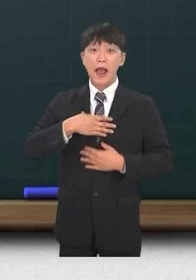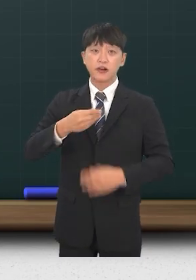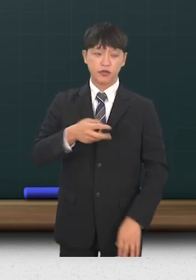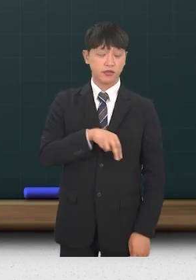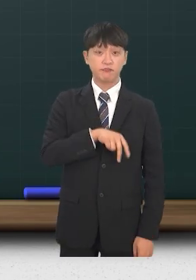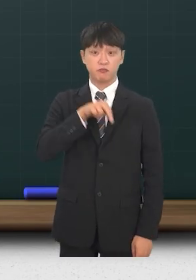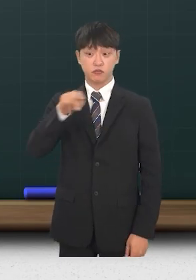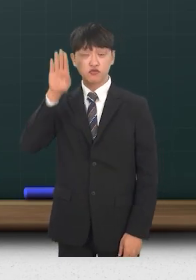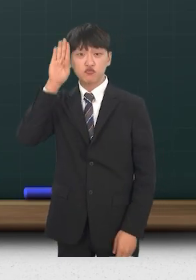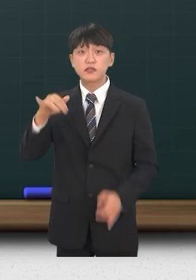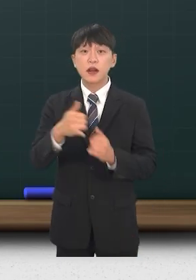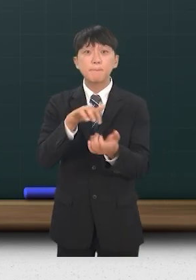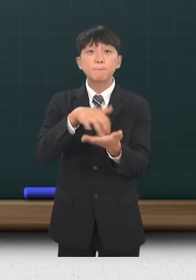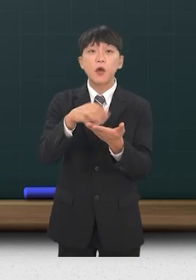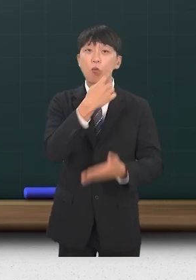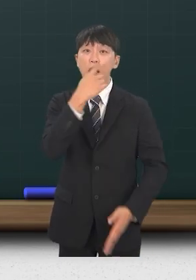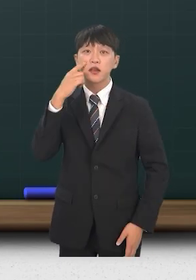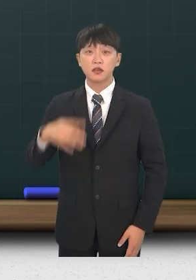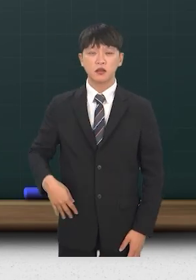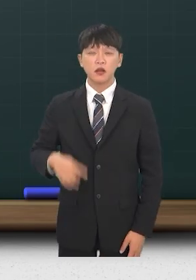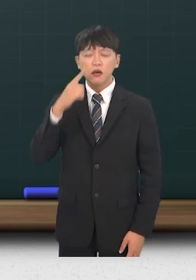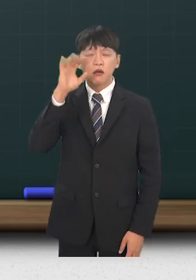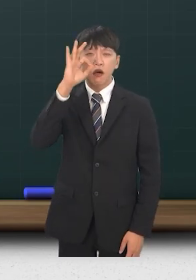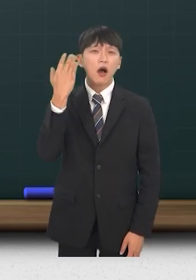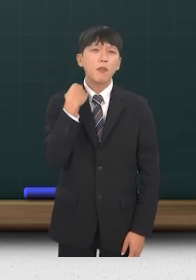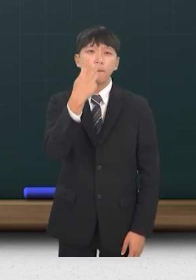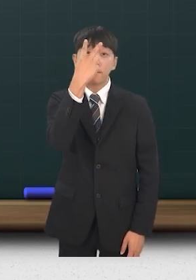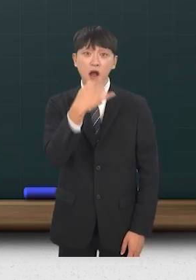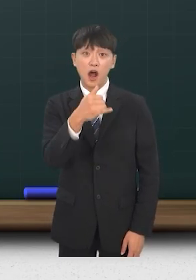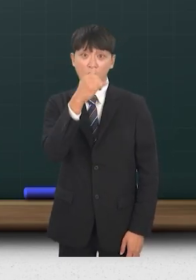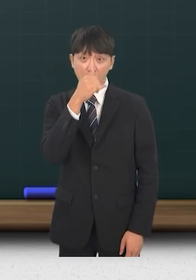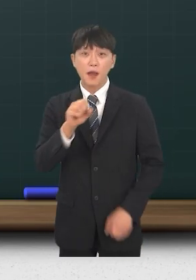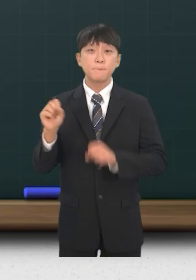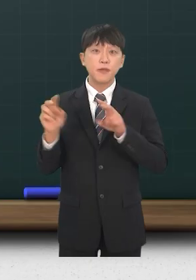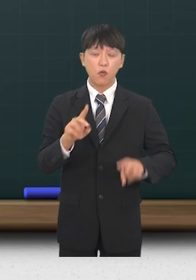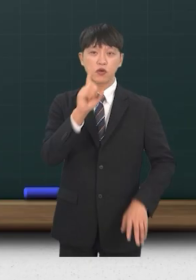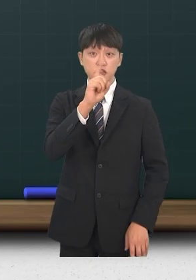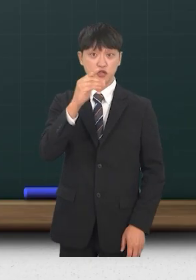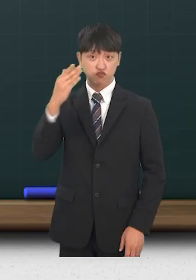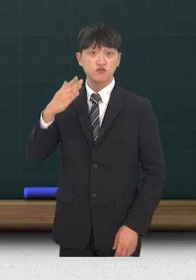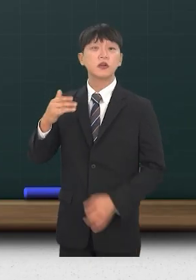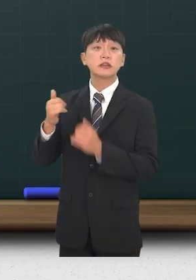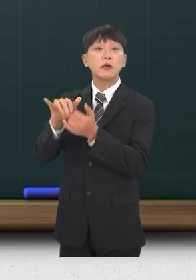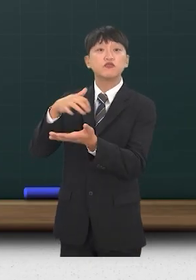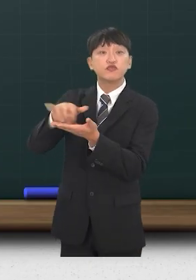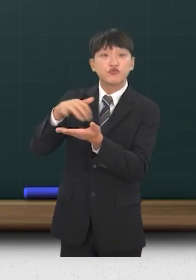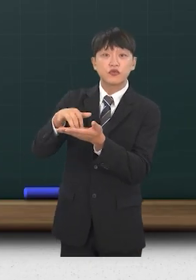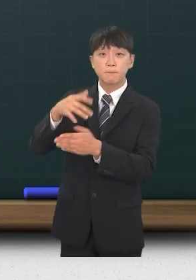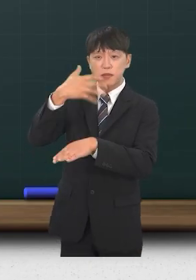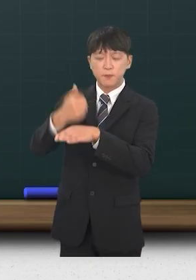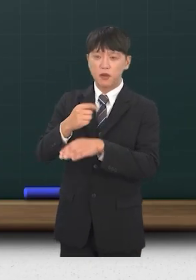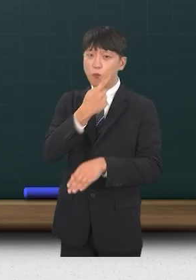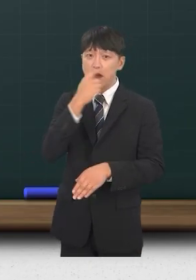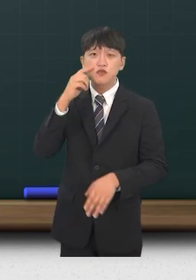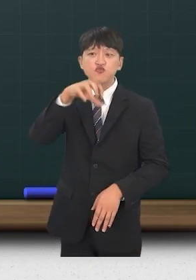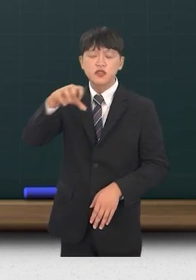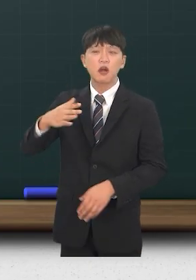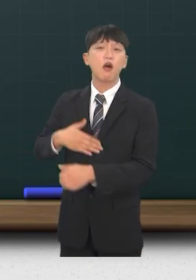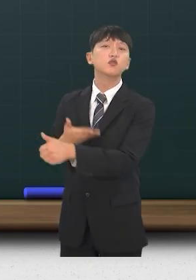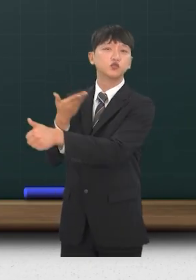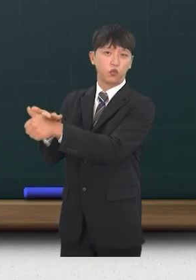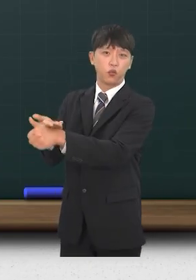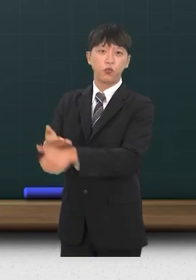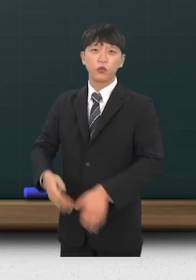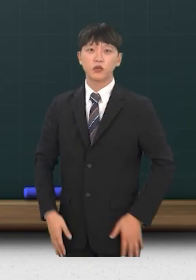계단으로 나갈지 창문으로 구조를 요청할지 결정합니다. 세 번째, 대피할 때는 엘리베이터를 절대 이용하지